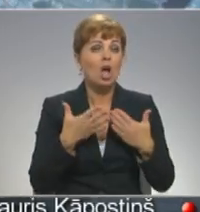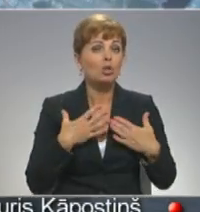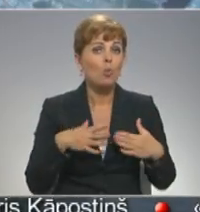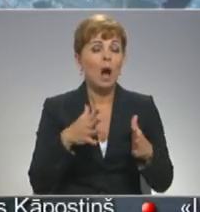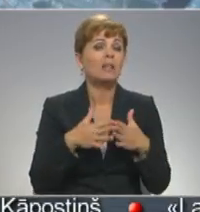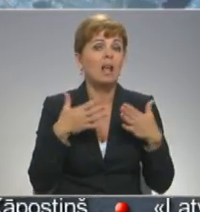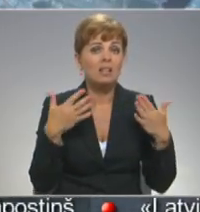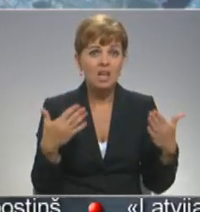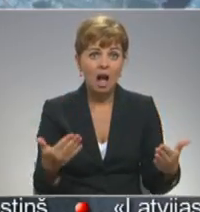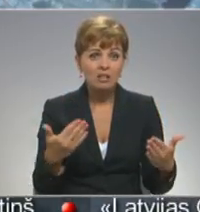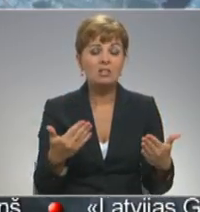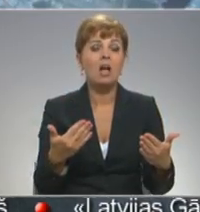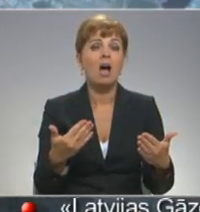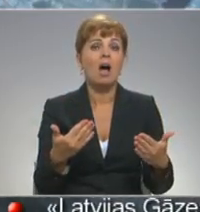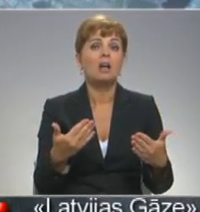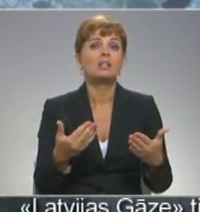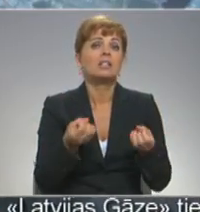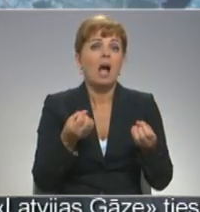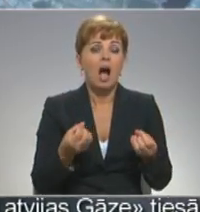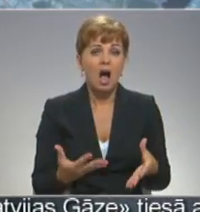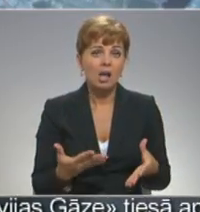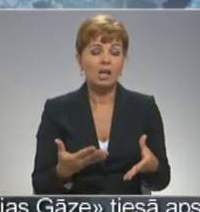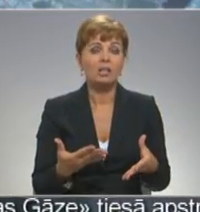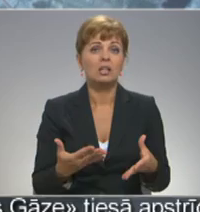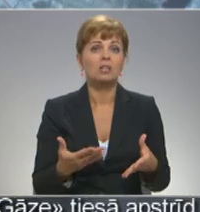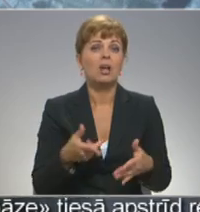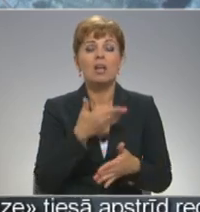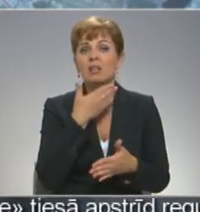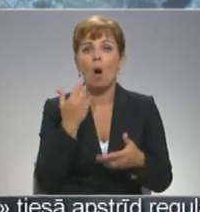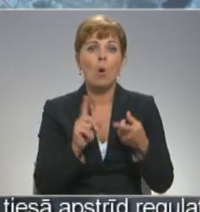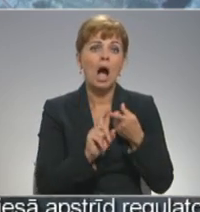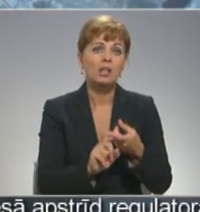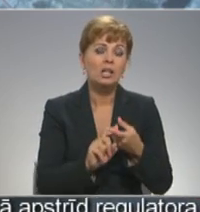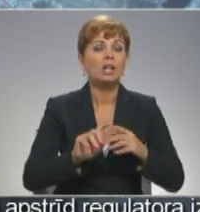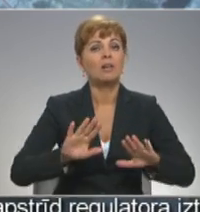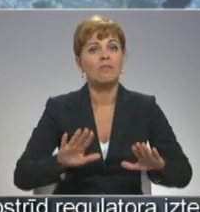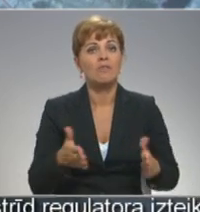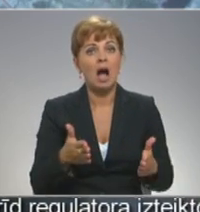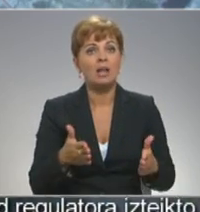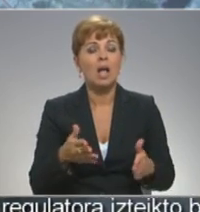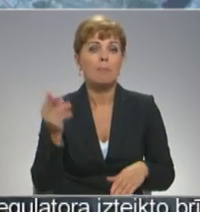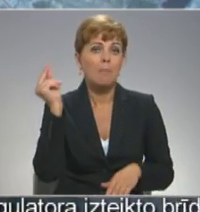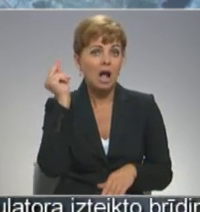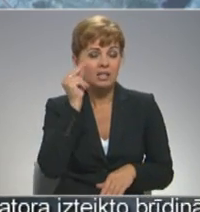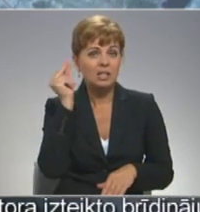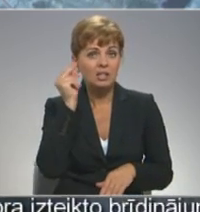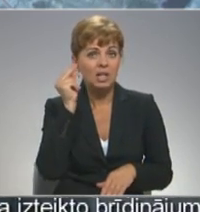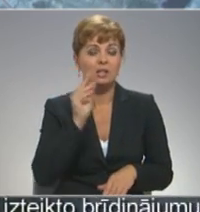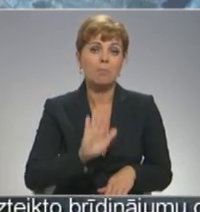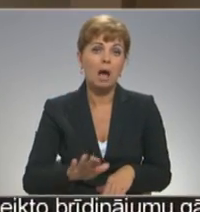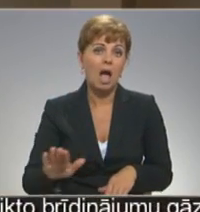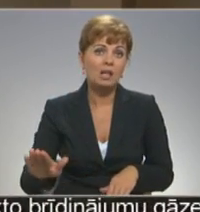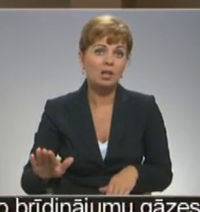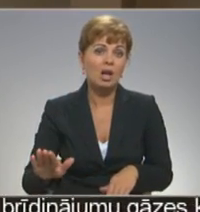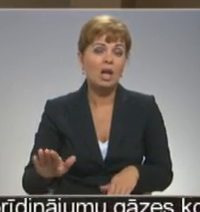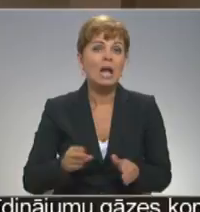ļoti lielas tādā ziņā, ka skaidrs nav atkarīgi, vai tagad tur mācīsies bērni. Jā.